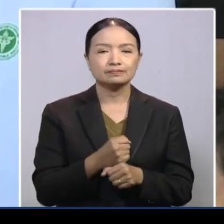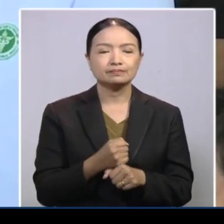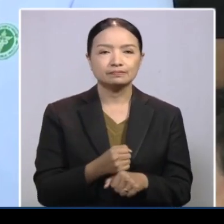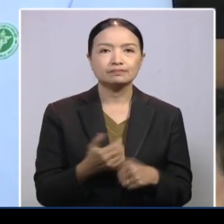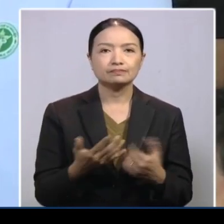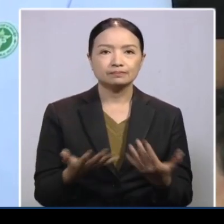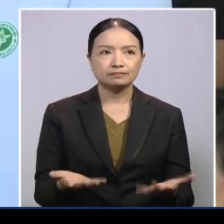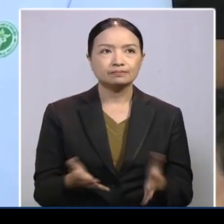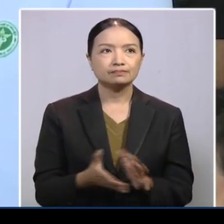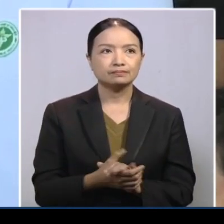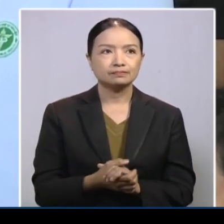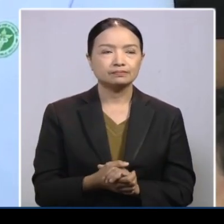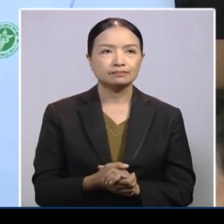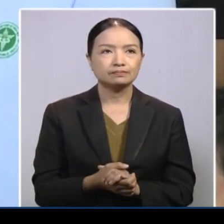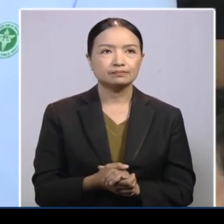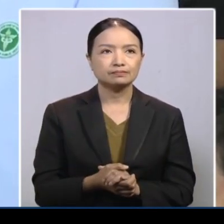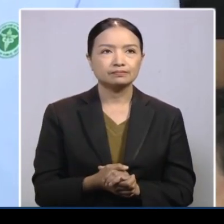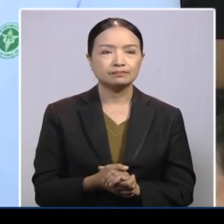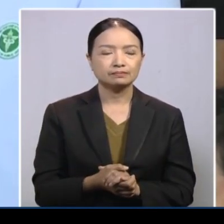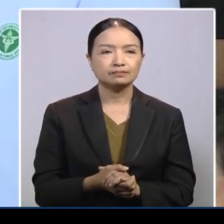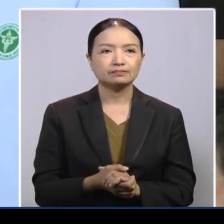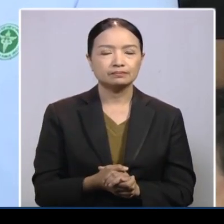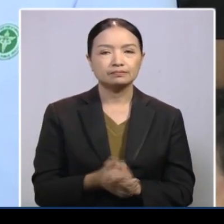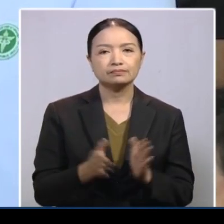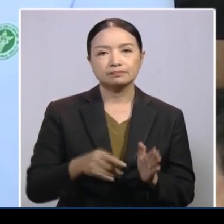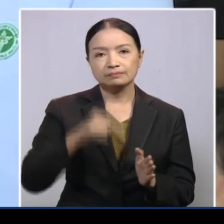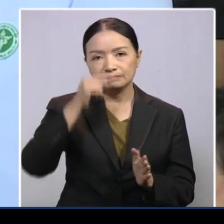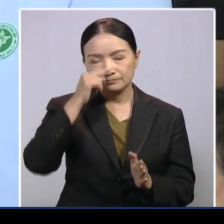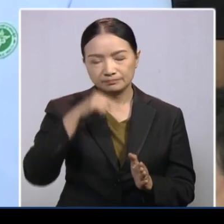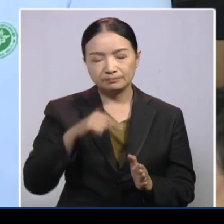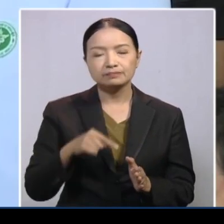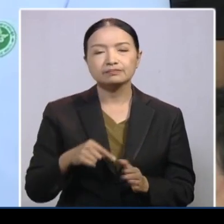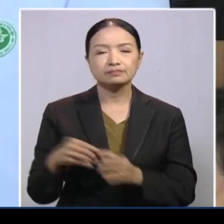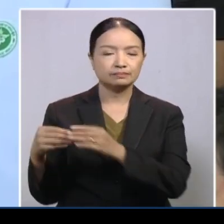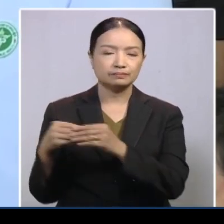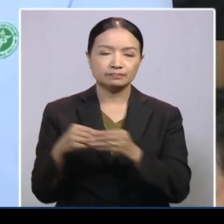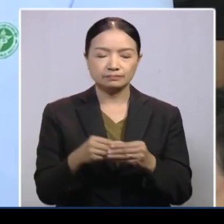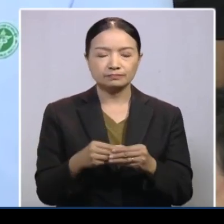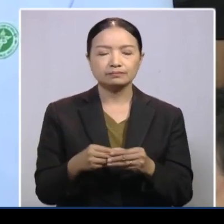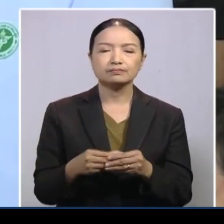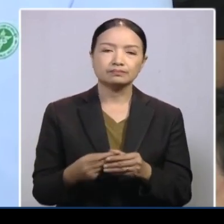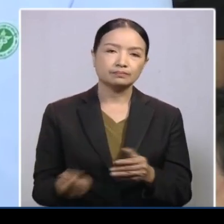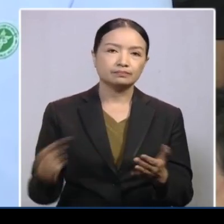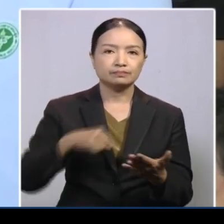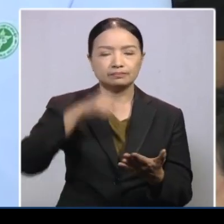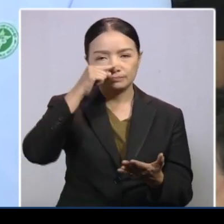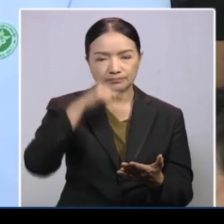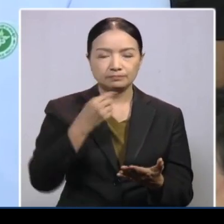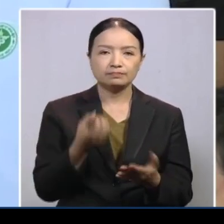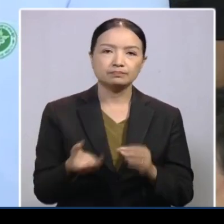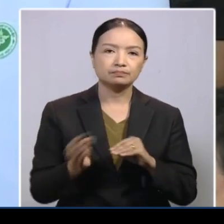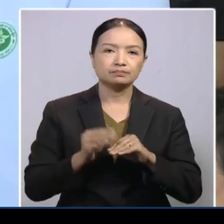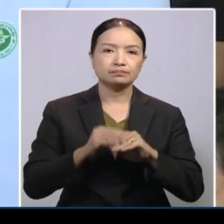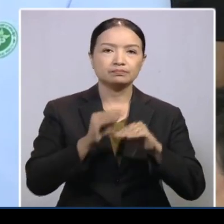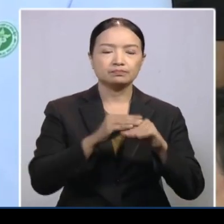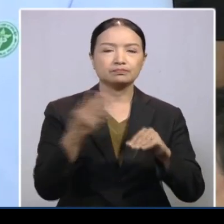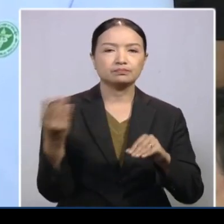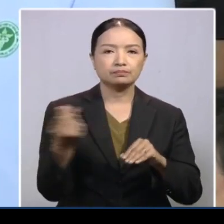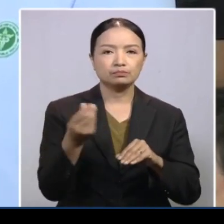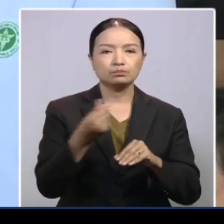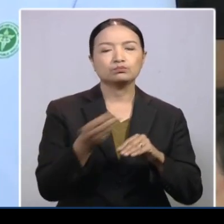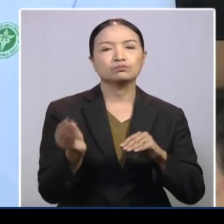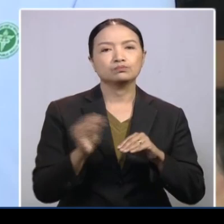ที่จะนำคนไทยกลับมาให้ได้จำนวนเพิ่มขึ้นแล้วก็อย่างรวดเร็วเพิ่มขึ้นไปอีกนะครับ